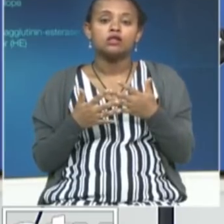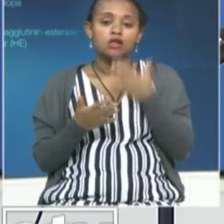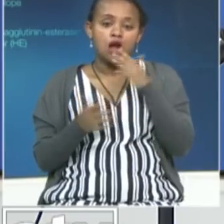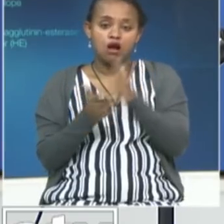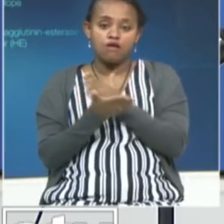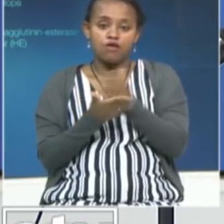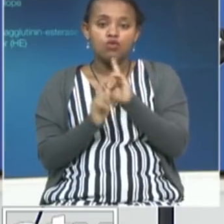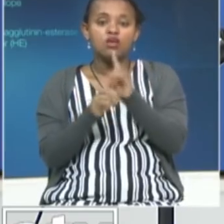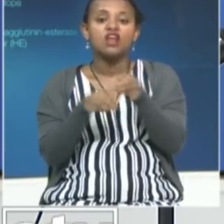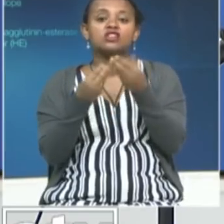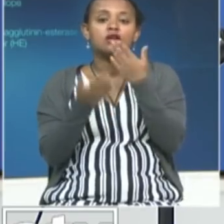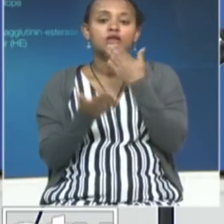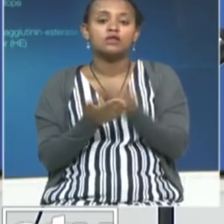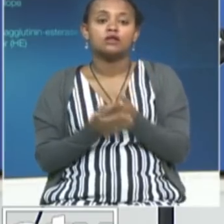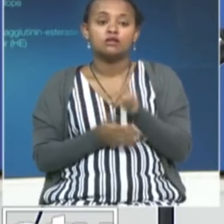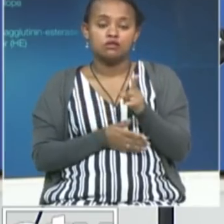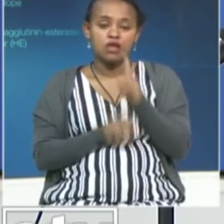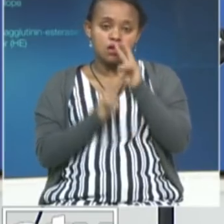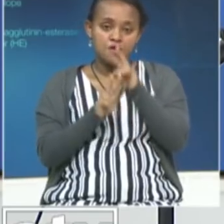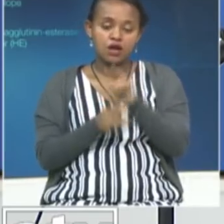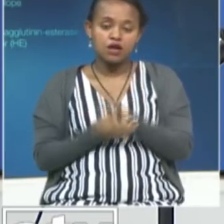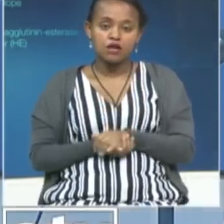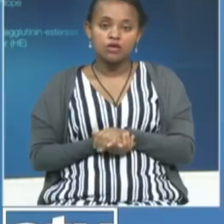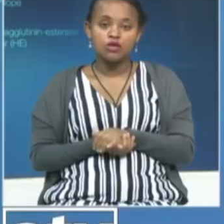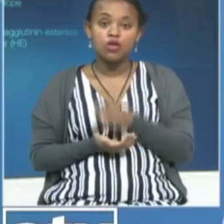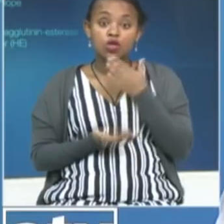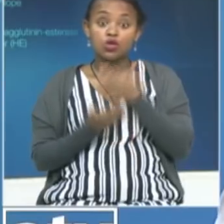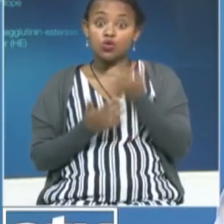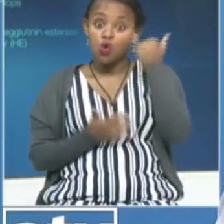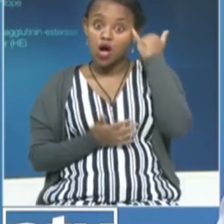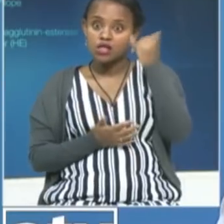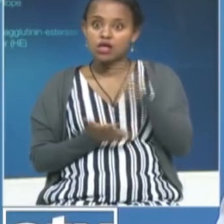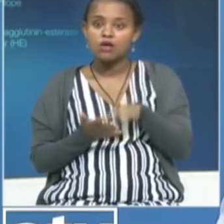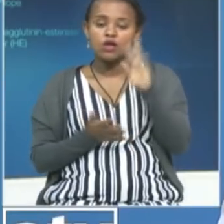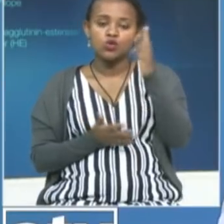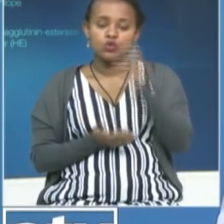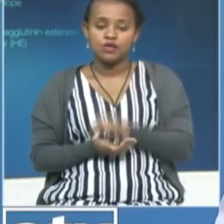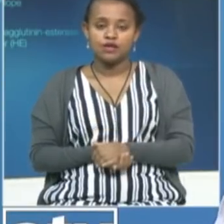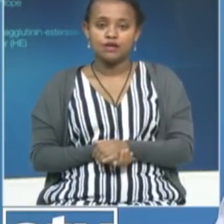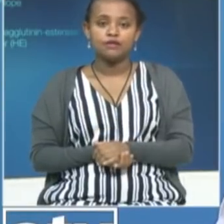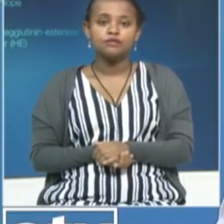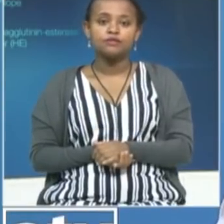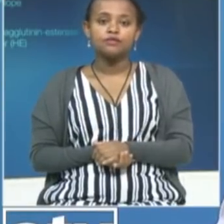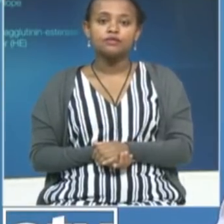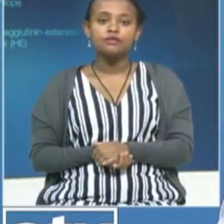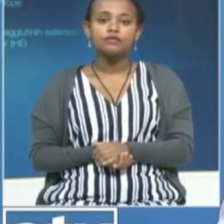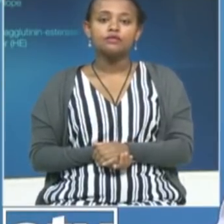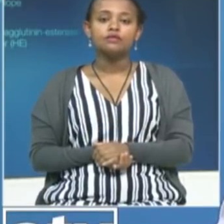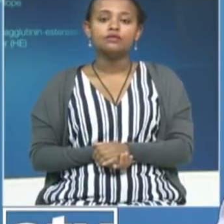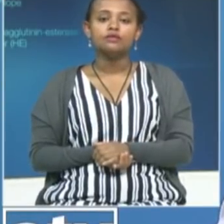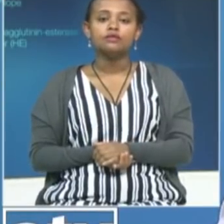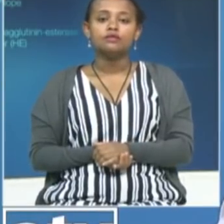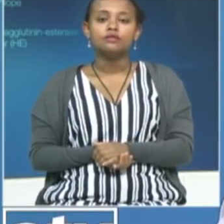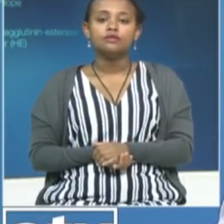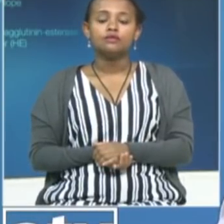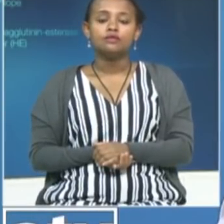ይከታተሉን። መልካም የሳቸውን እንመልከተው እስኪ ጥሩ ሀሳብ ያነሱ ይመስለኛል። አዎ እንግዲህ